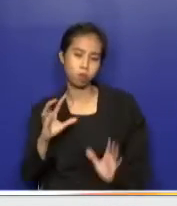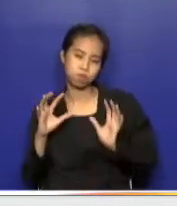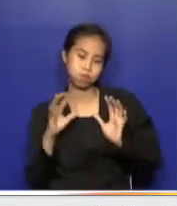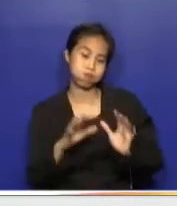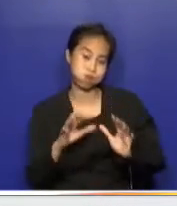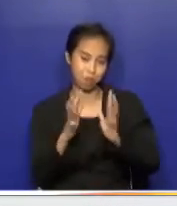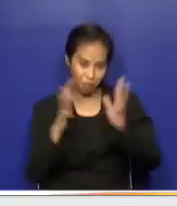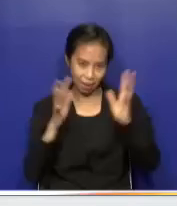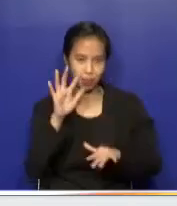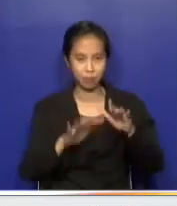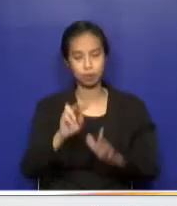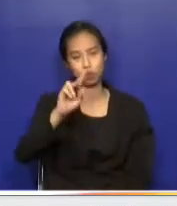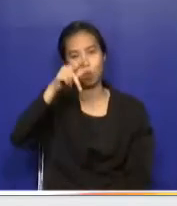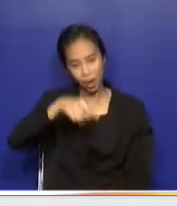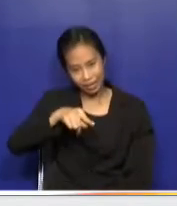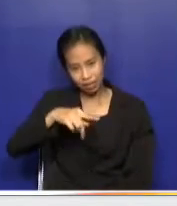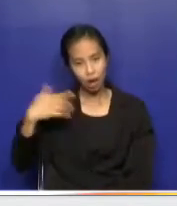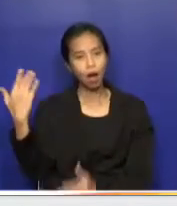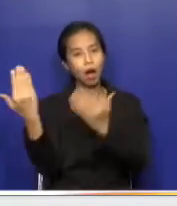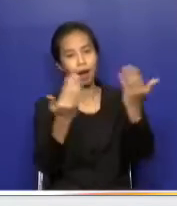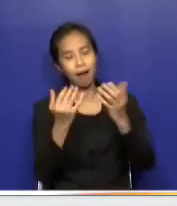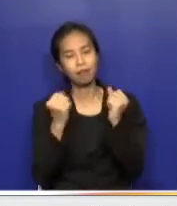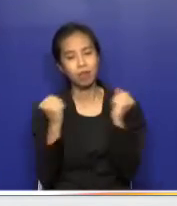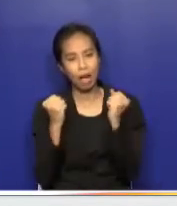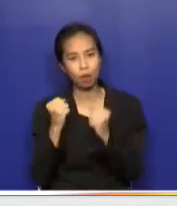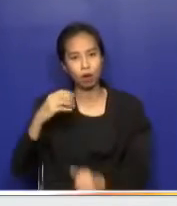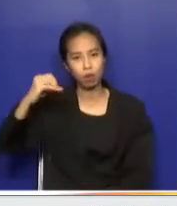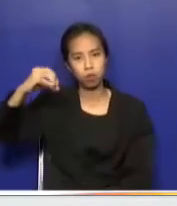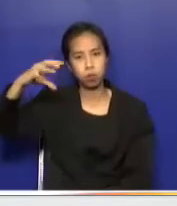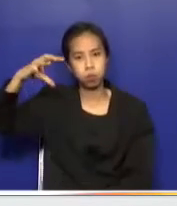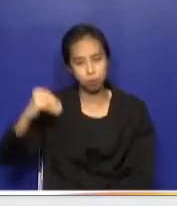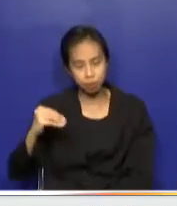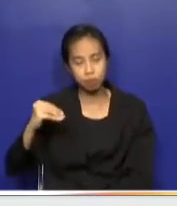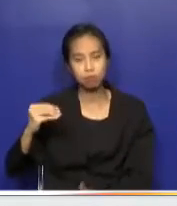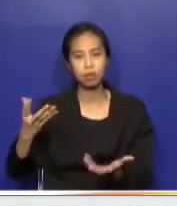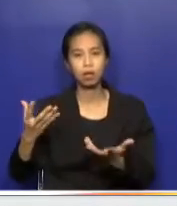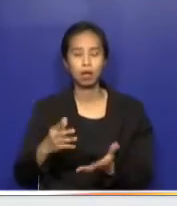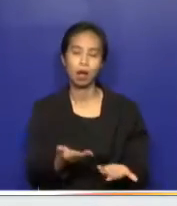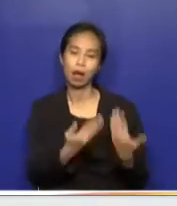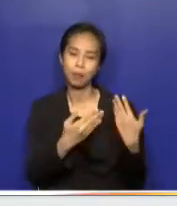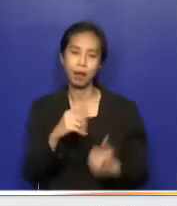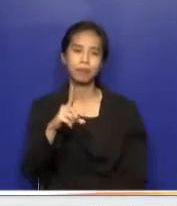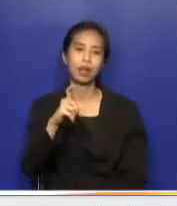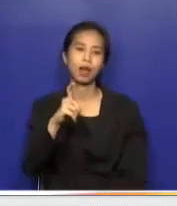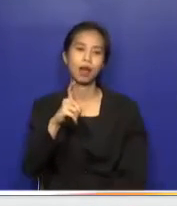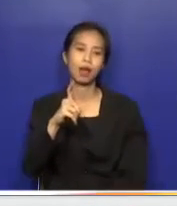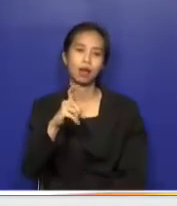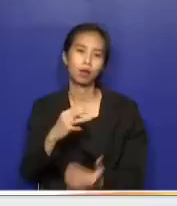คนต่อวันเนี่ยพออากาศหนาวเนี่ยแล้วไฟตกไฟดับเนี่ยครับอาบน้ำไม่ได้ครับเป็นปัญห